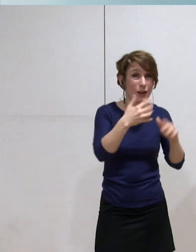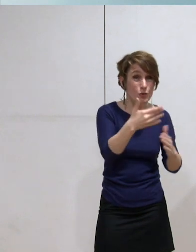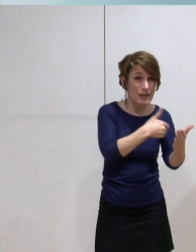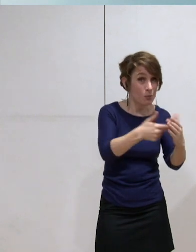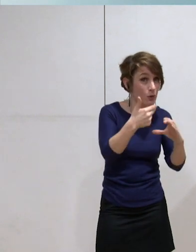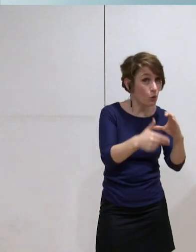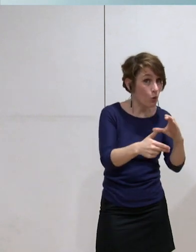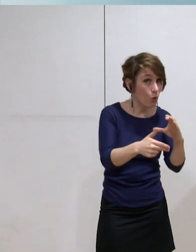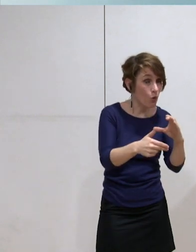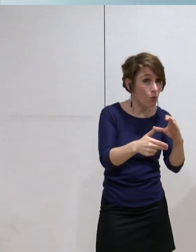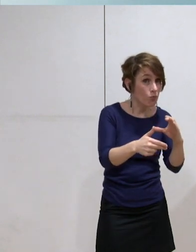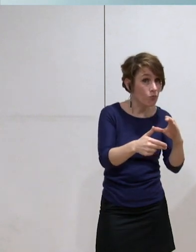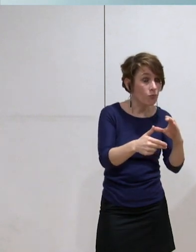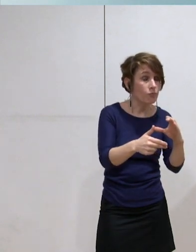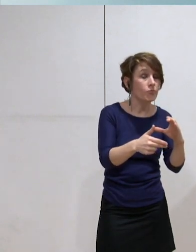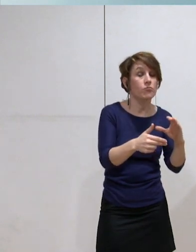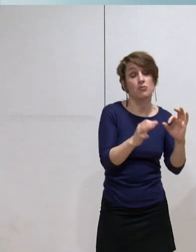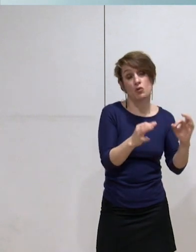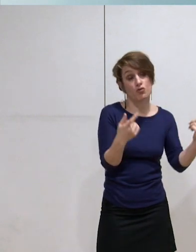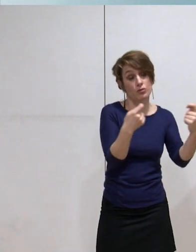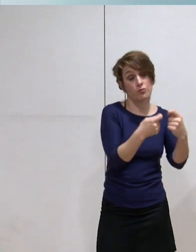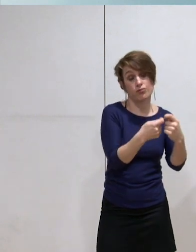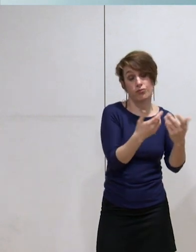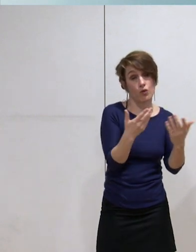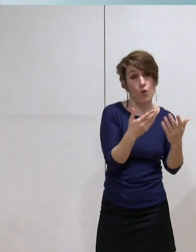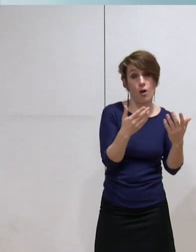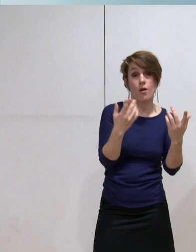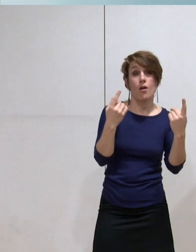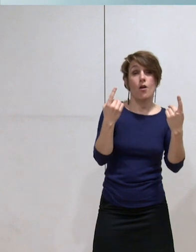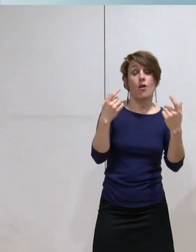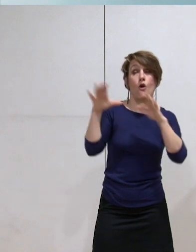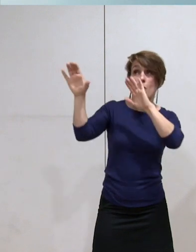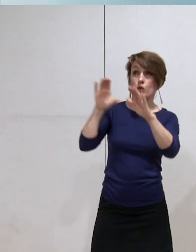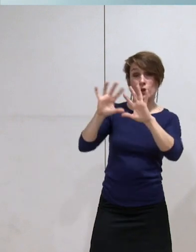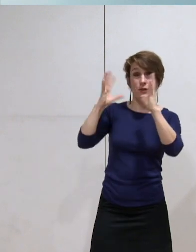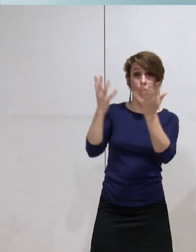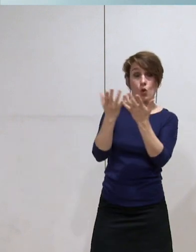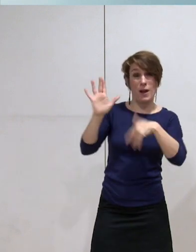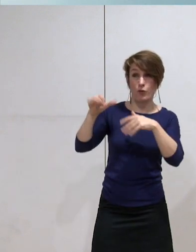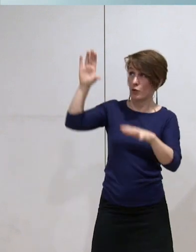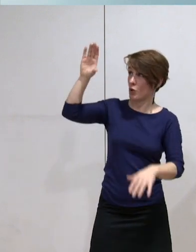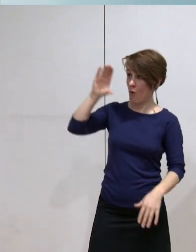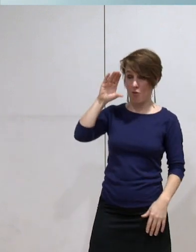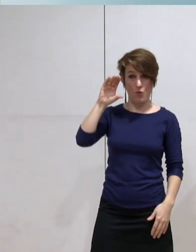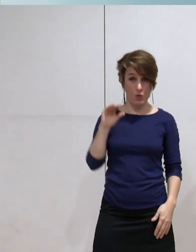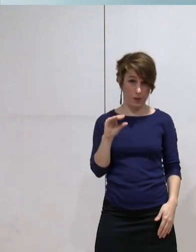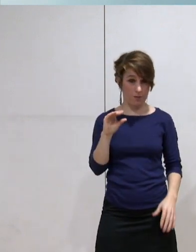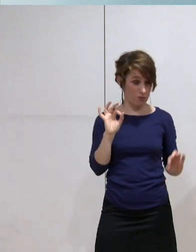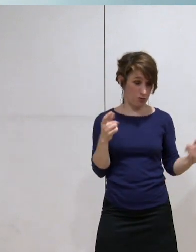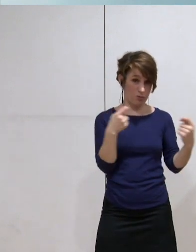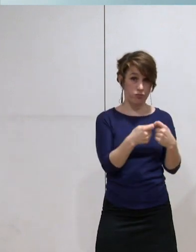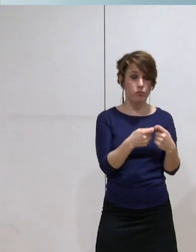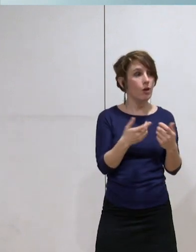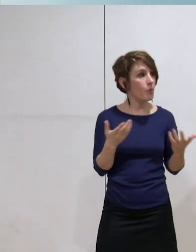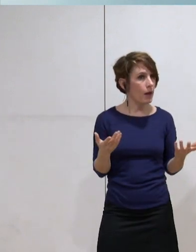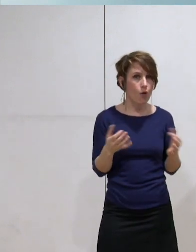d'euros correspondant pratiquement à la baisse de la dotation globale de fonctionnement et la question que l'on aurait pu se poser mais où sont